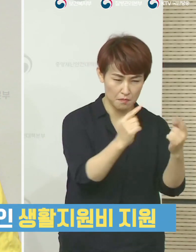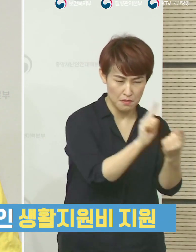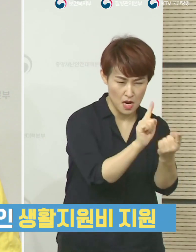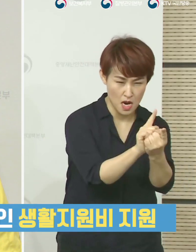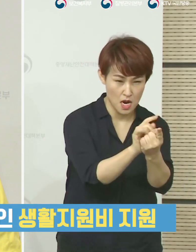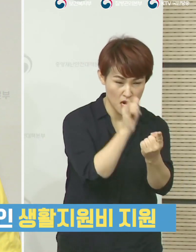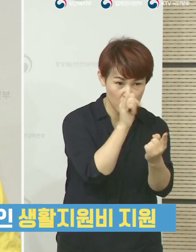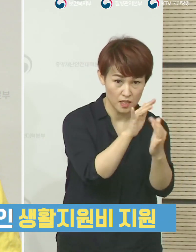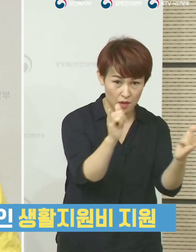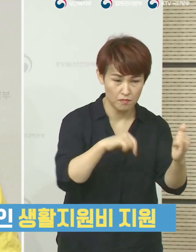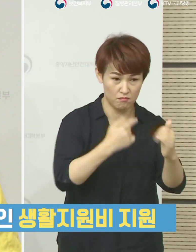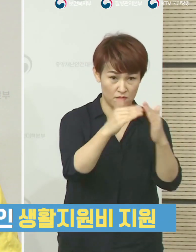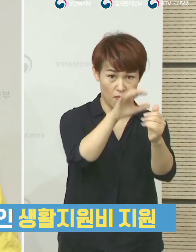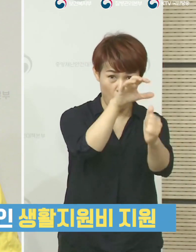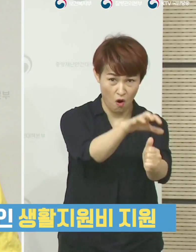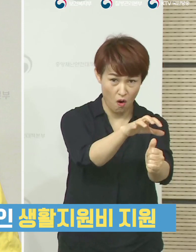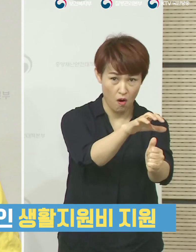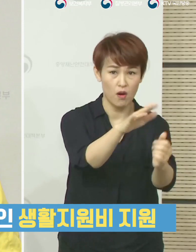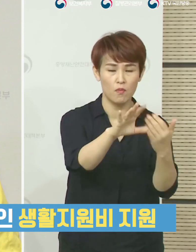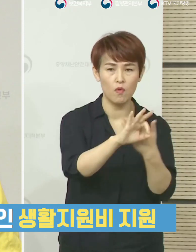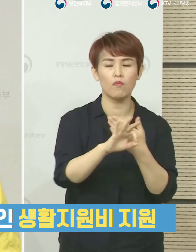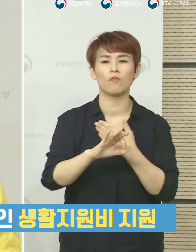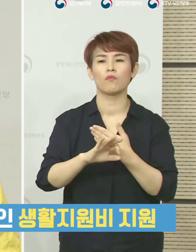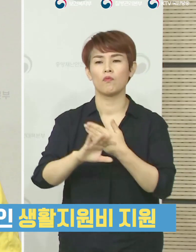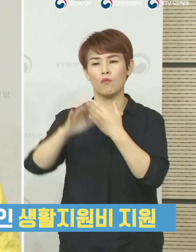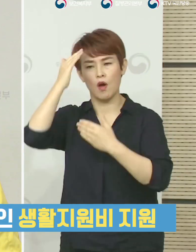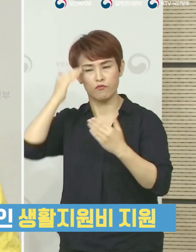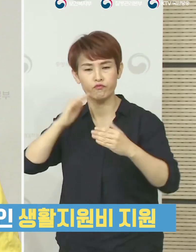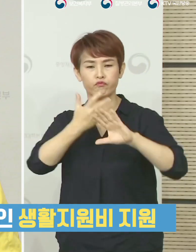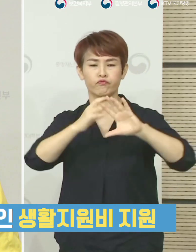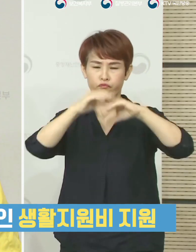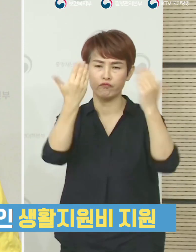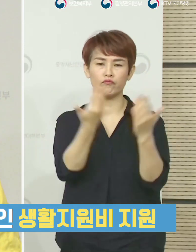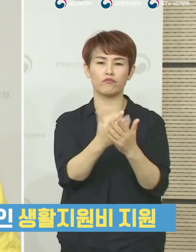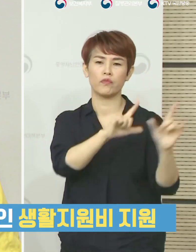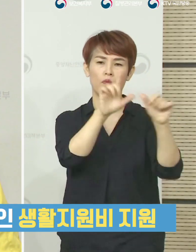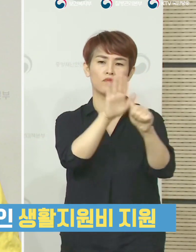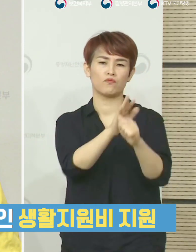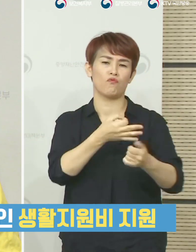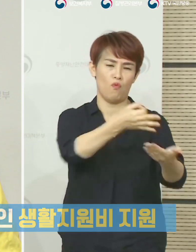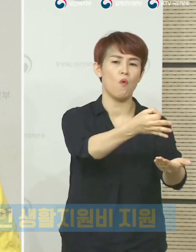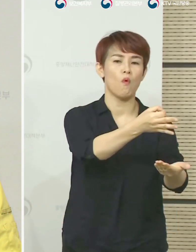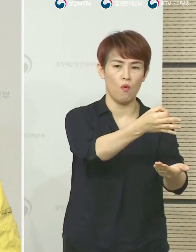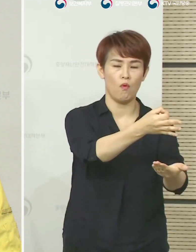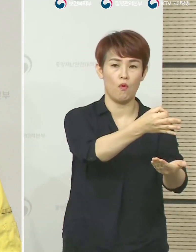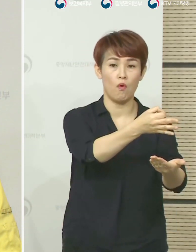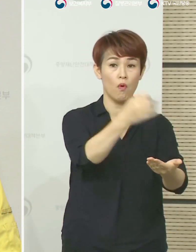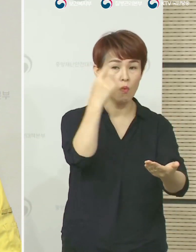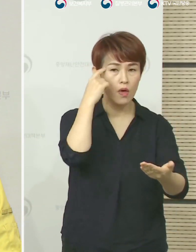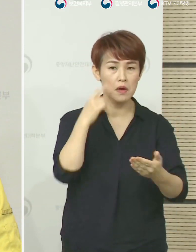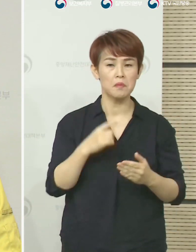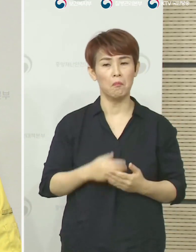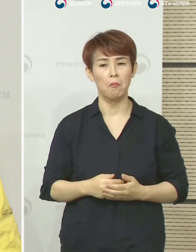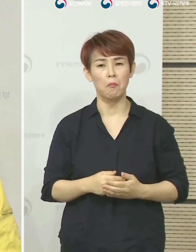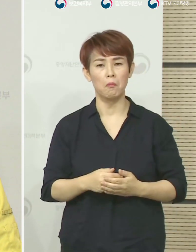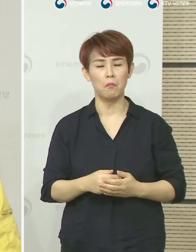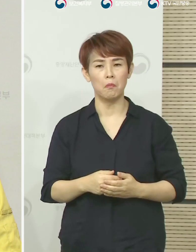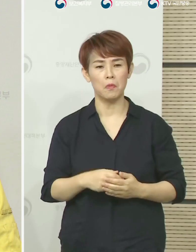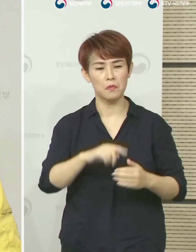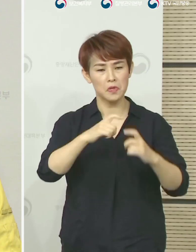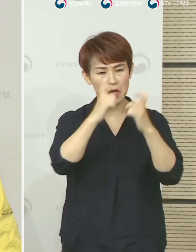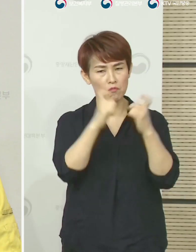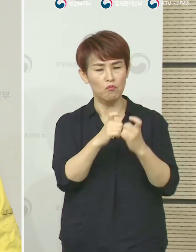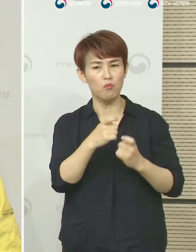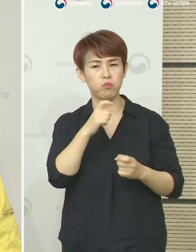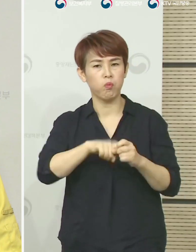자가격리에 처해지는 경우 내국인뿐만 아니라 외국인도 생활지원비를 지원합니다. 이는 개인의 선택이 아닌 우연적